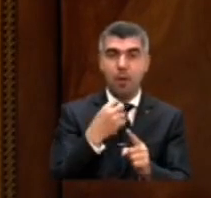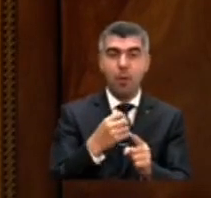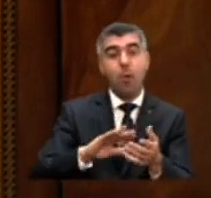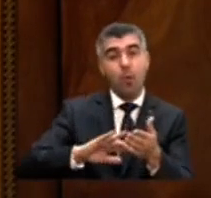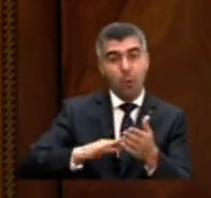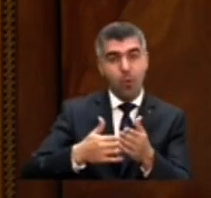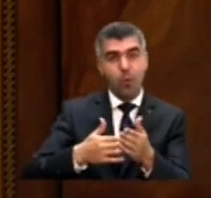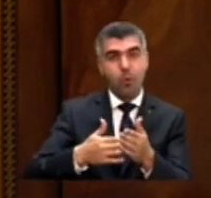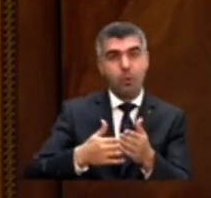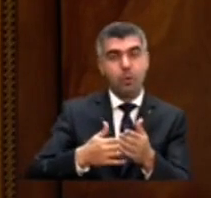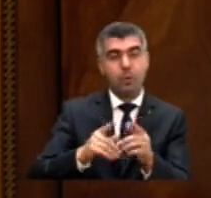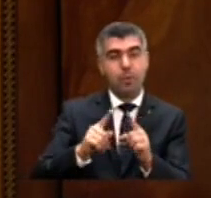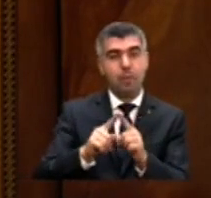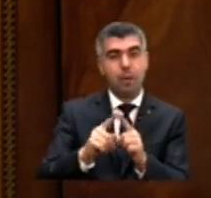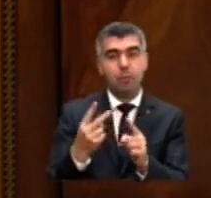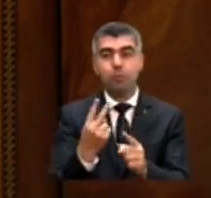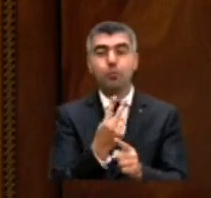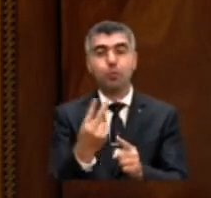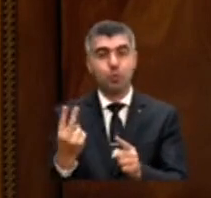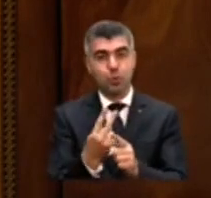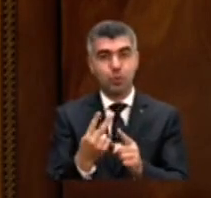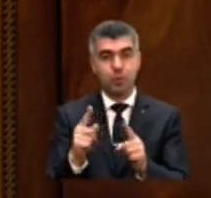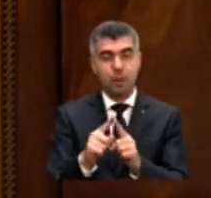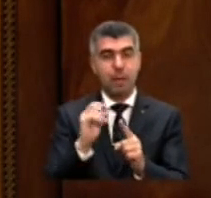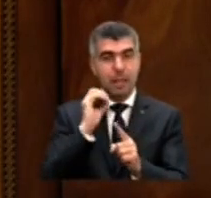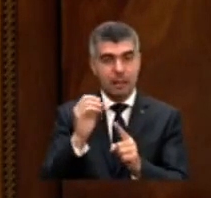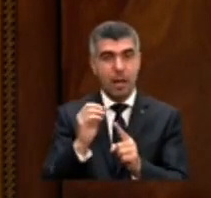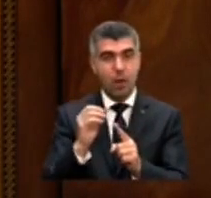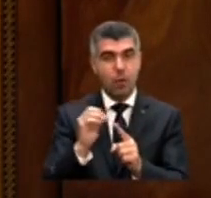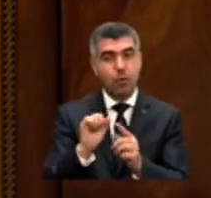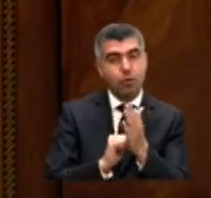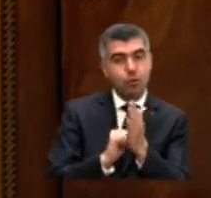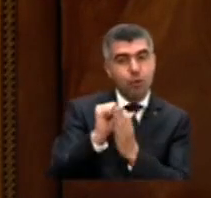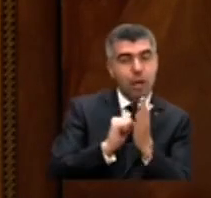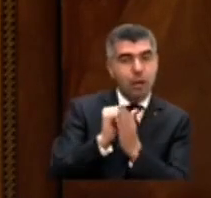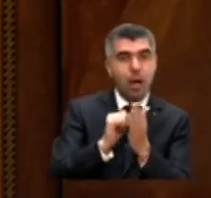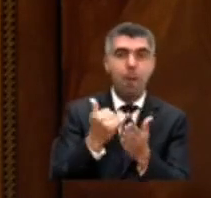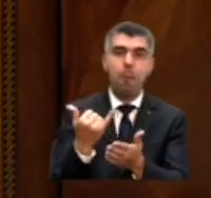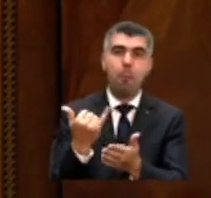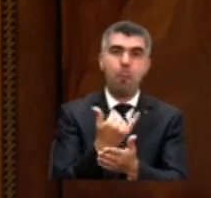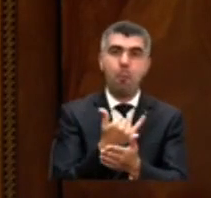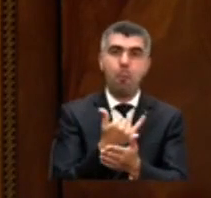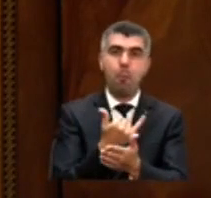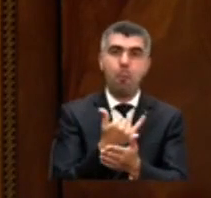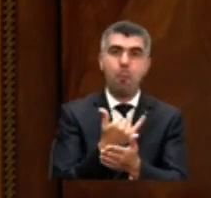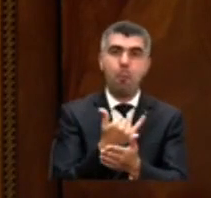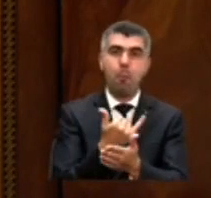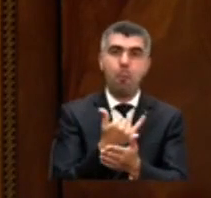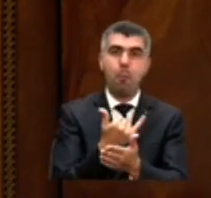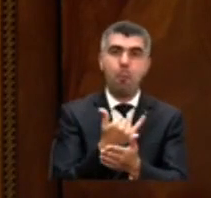لمكتسبات المرحلتين الابتدائية والثانوية شرطا لازما كي